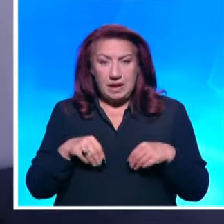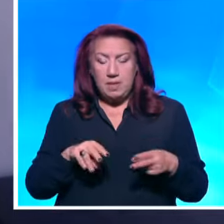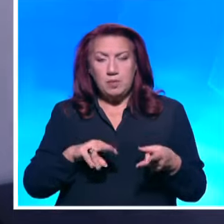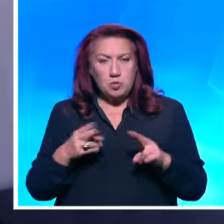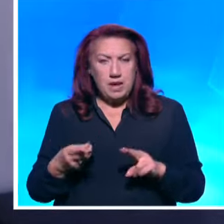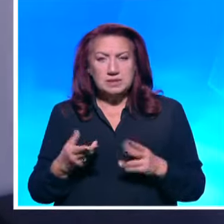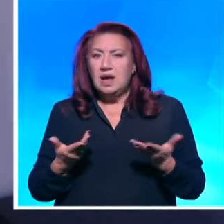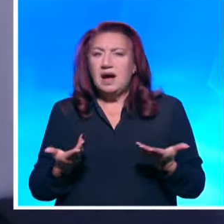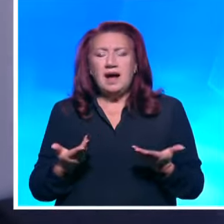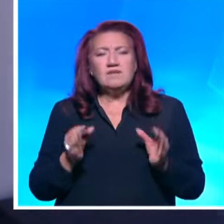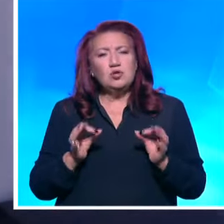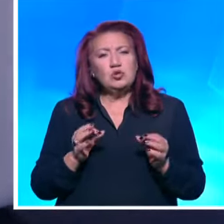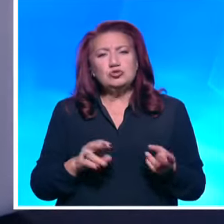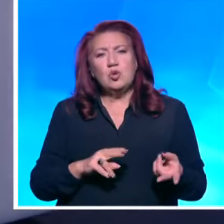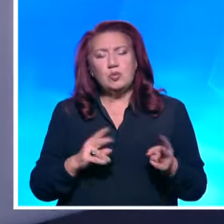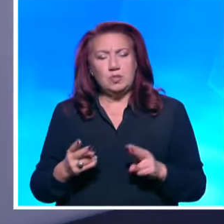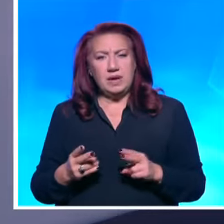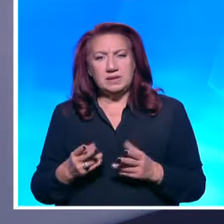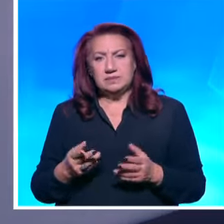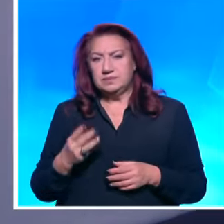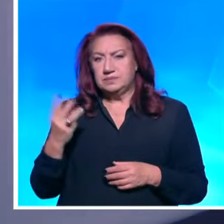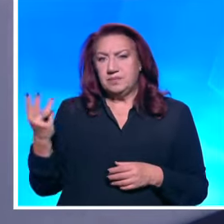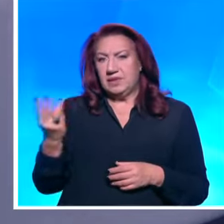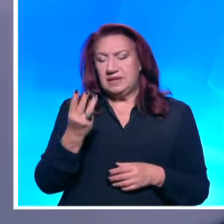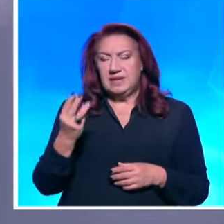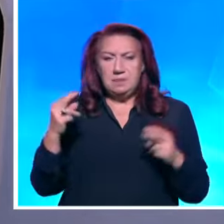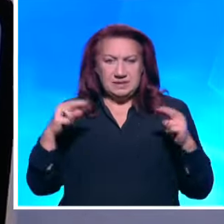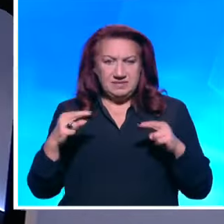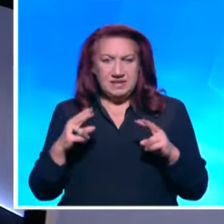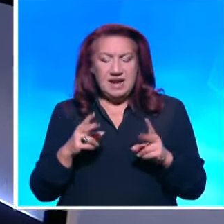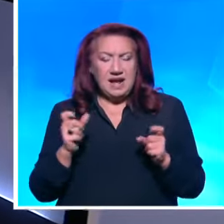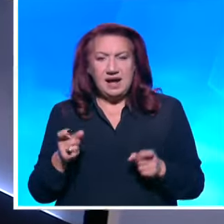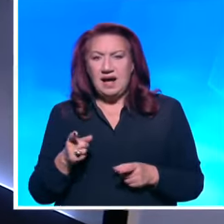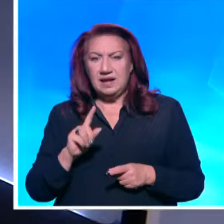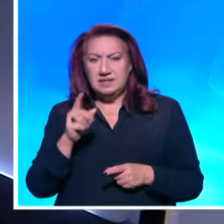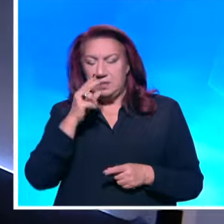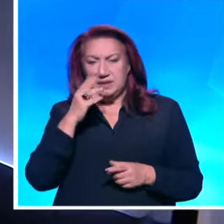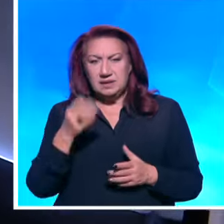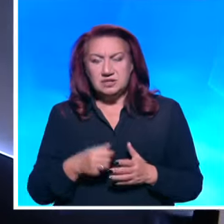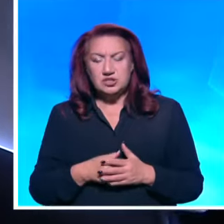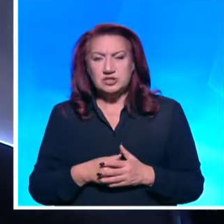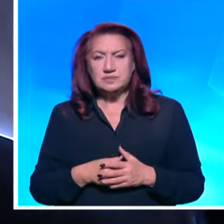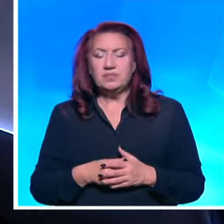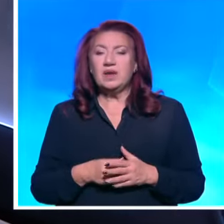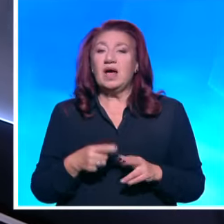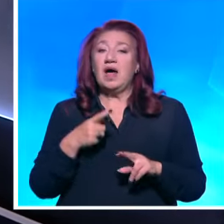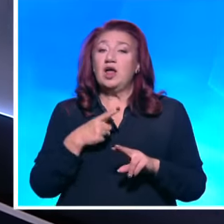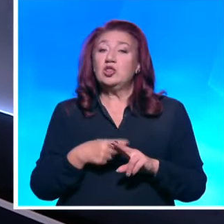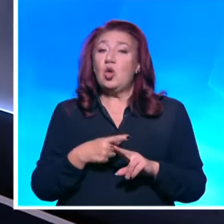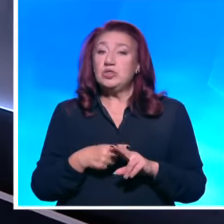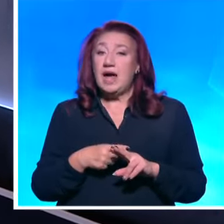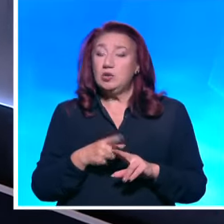промени това че тези трима свидетели какво ще ги накарат те да не излъжат как винаги нещата опират до детайлите нотариусът предупреждава